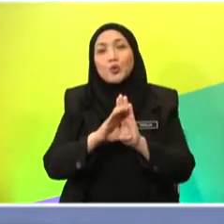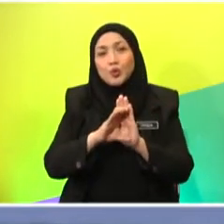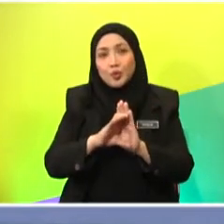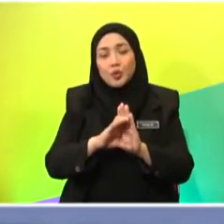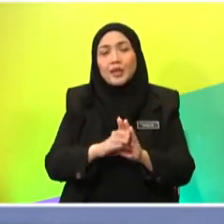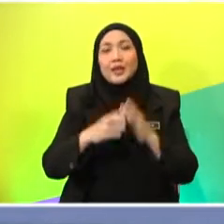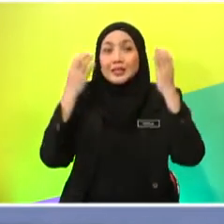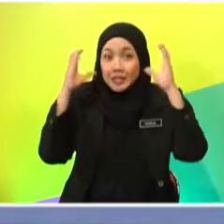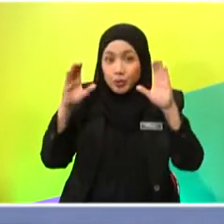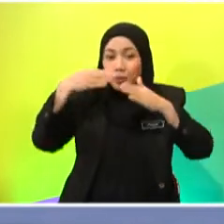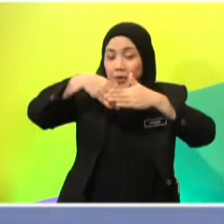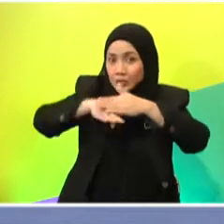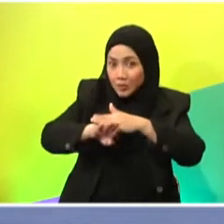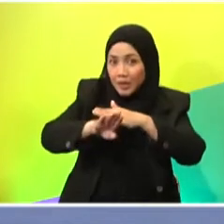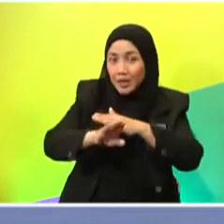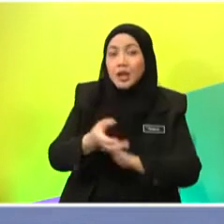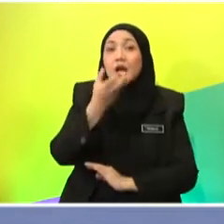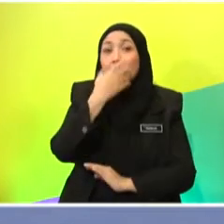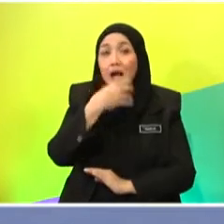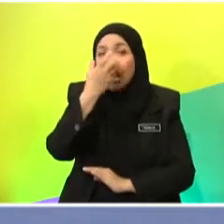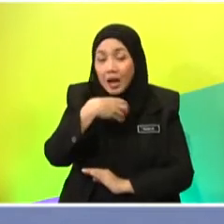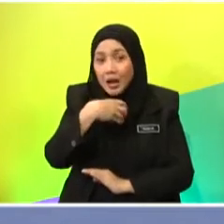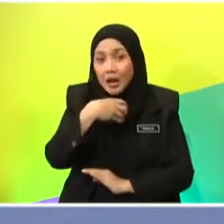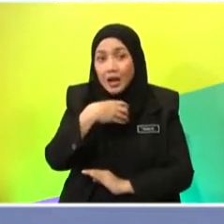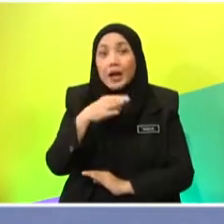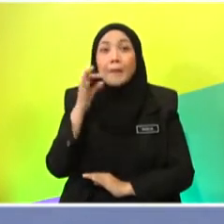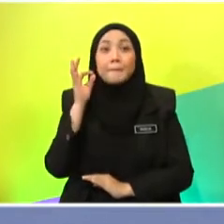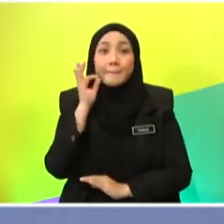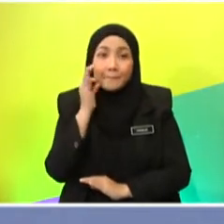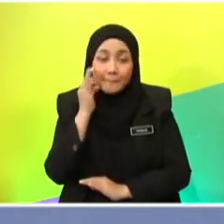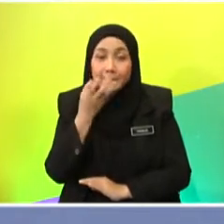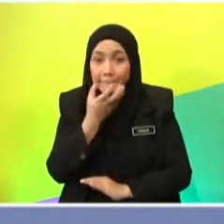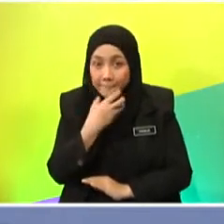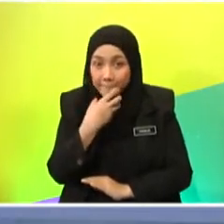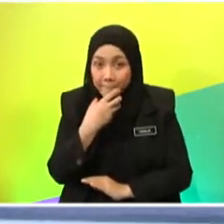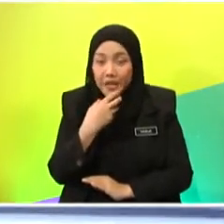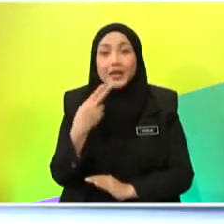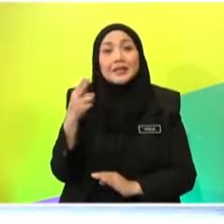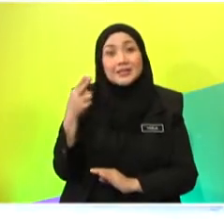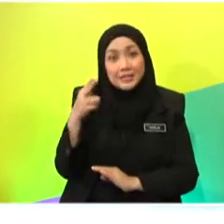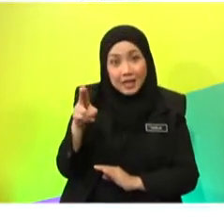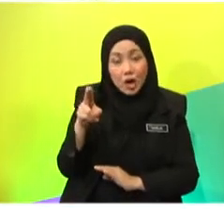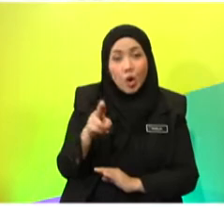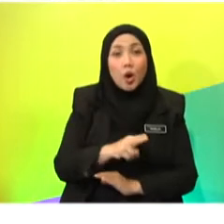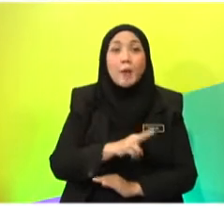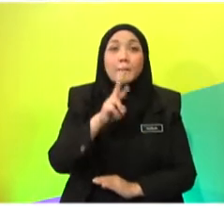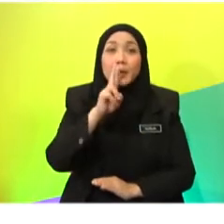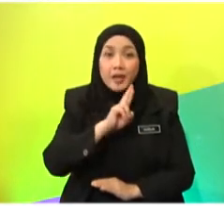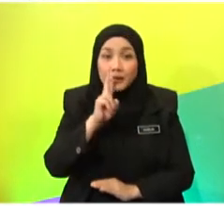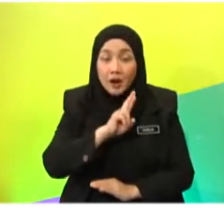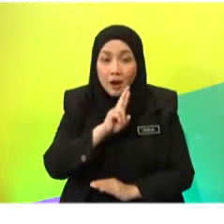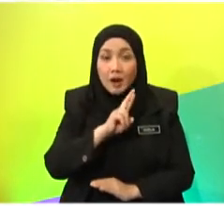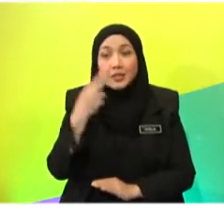masukkan buah apple dalam balang yang pertama kyau Eva merah Malang yang